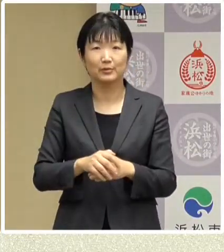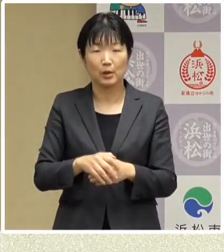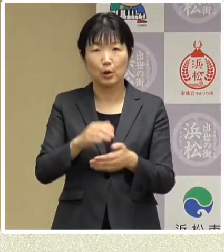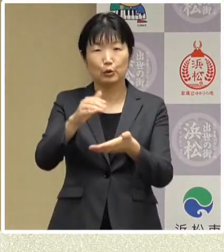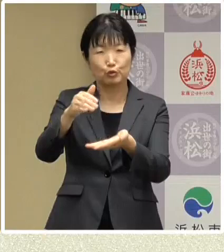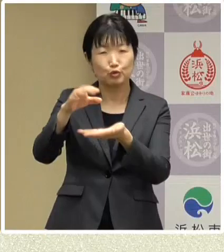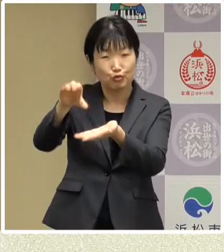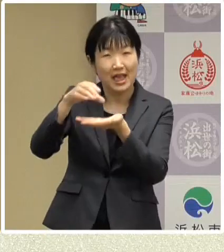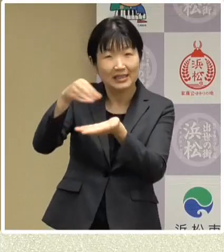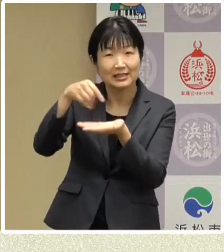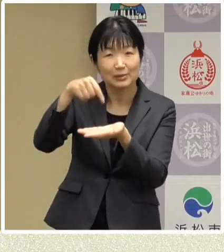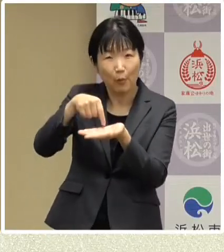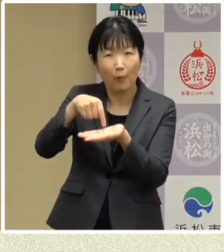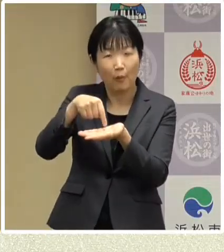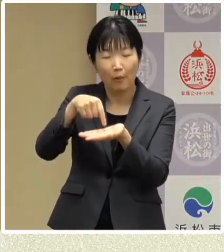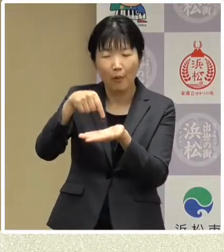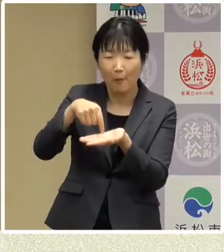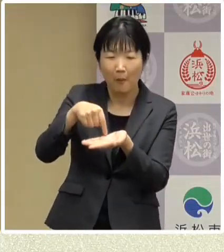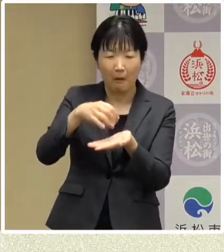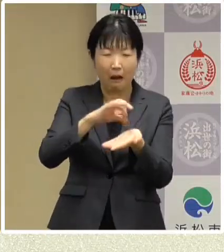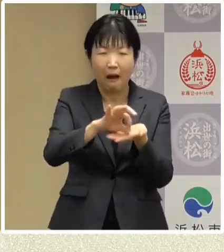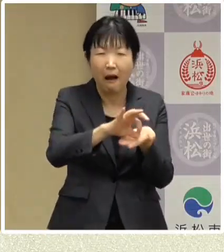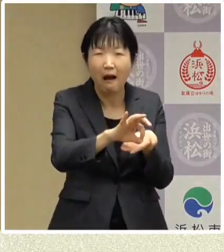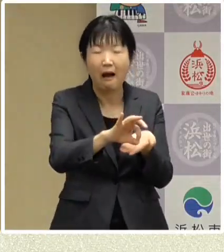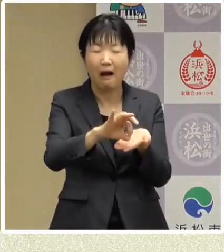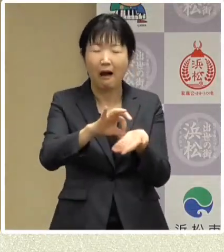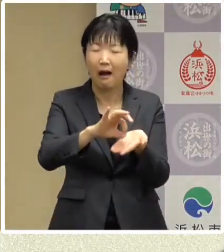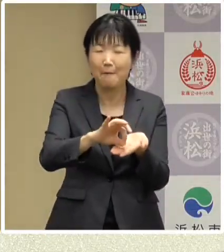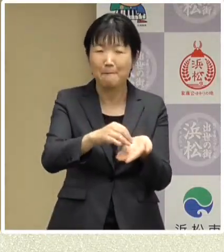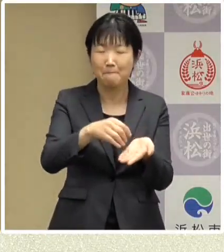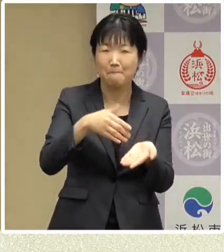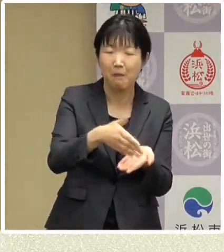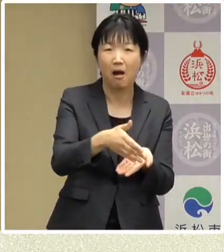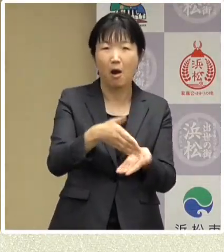益を影響も出てくると、そういったことでございます。